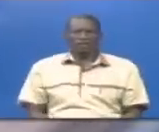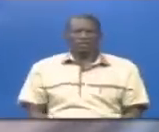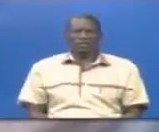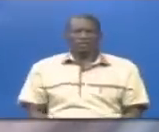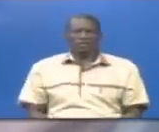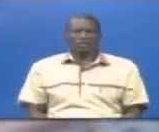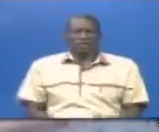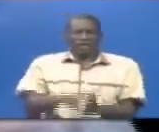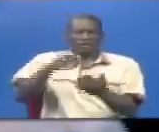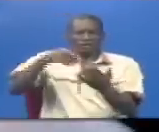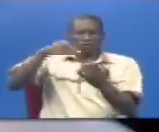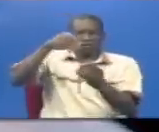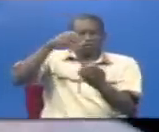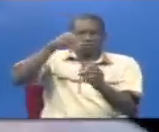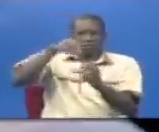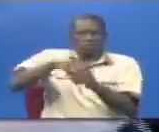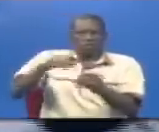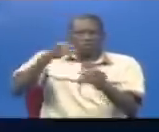na kujumlisha kura.